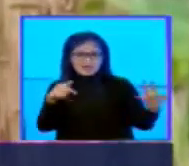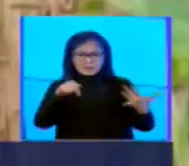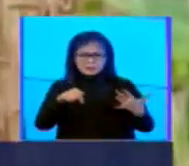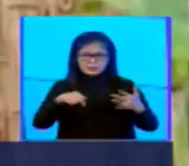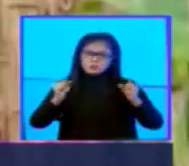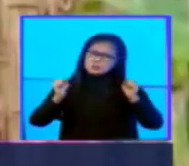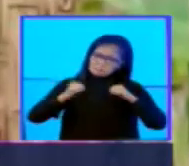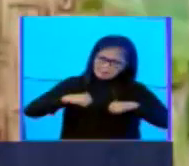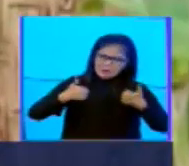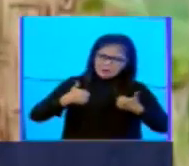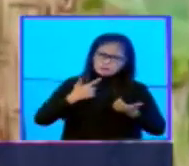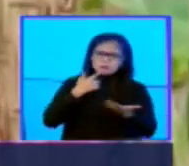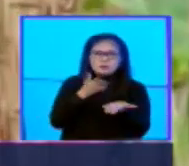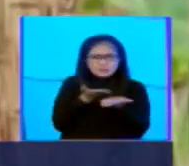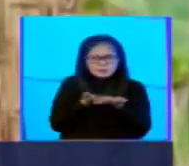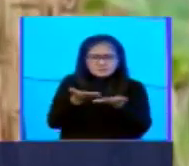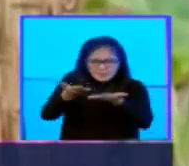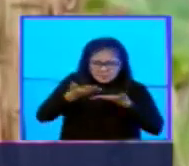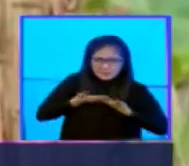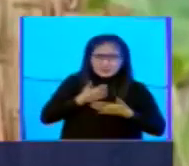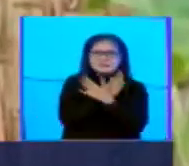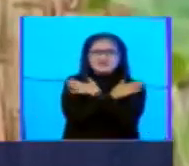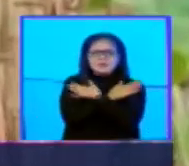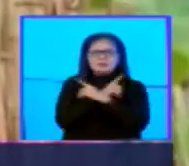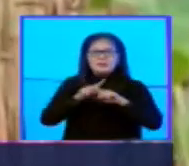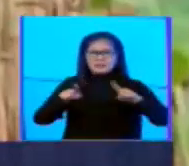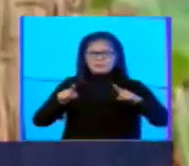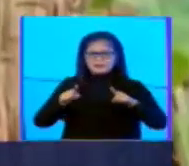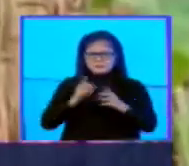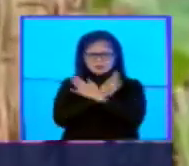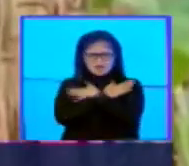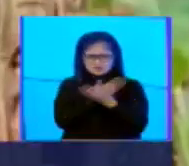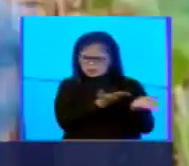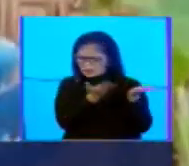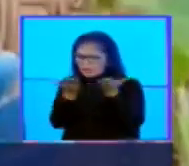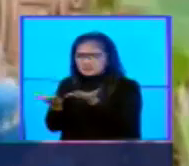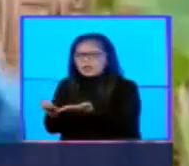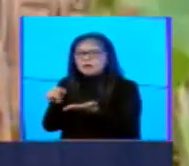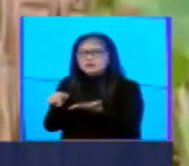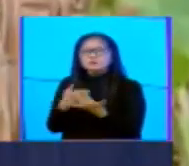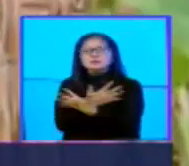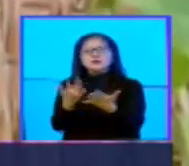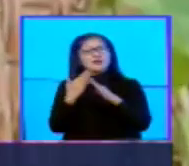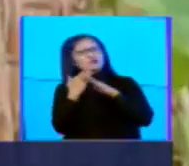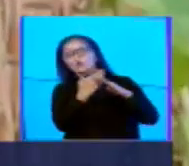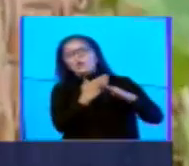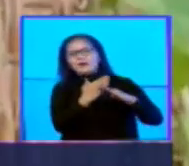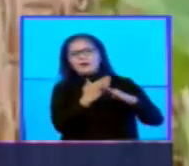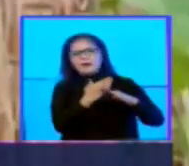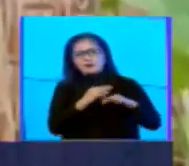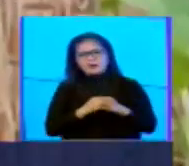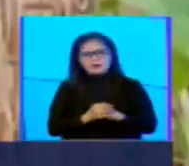hanya akal-akalan saja. Sehingga pihak Satgas Kecamatan termasuk medis tidak menyangka